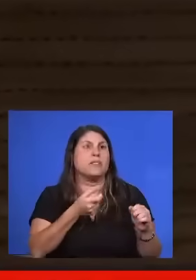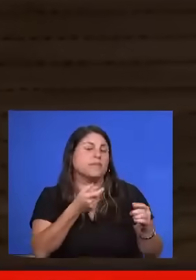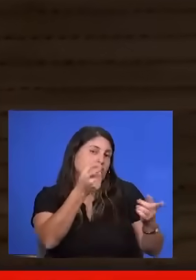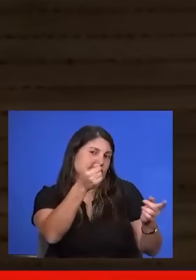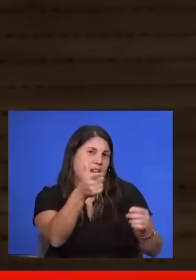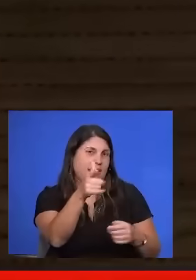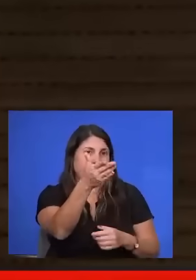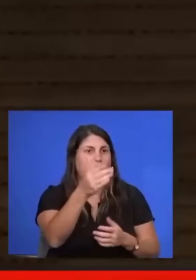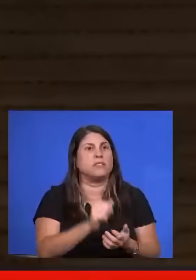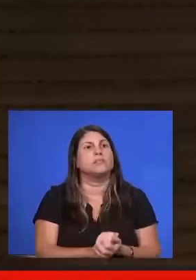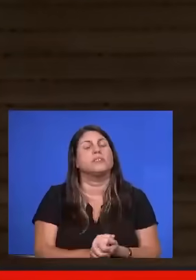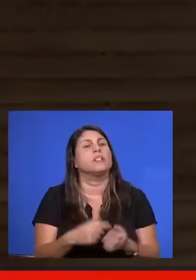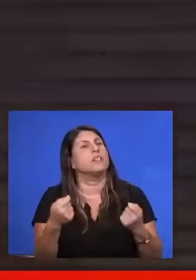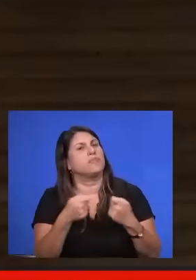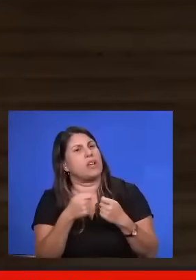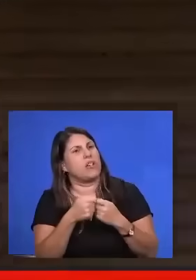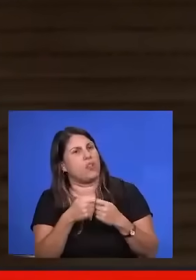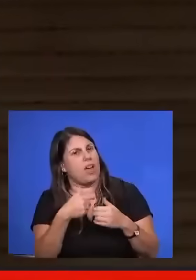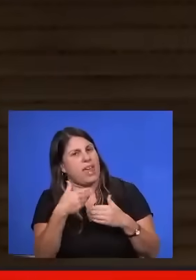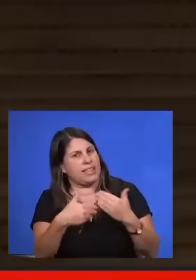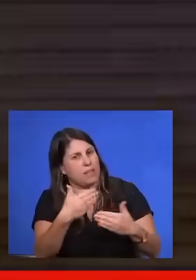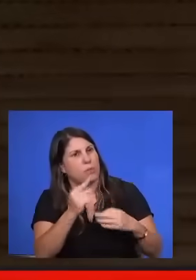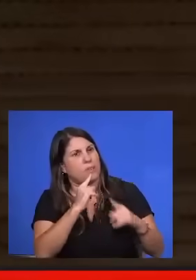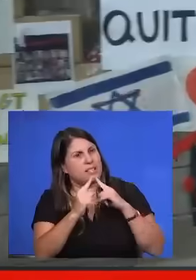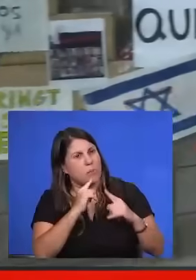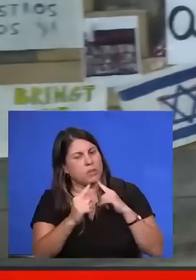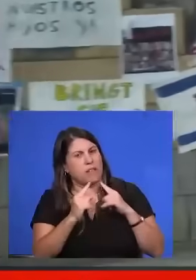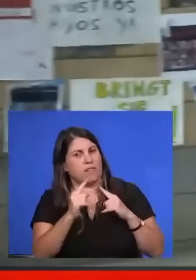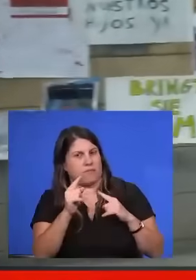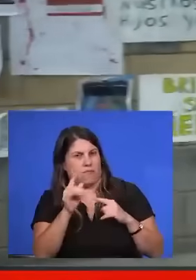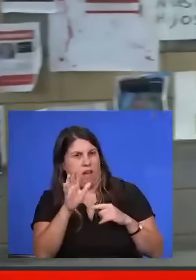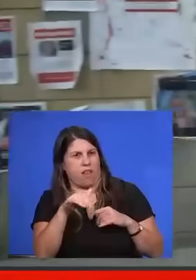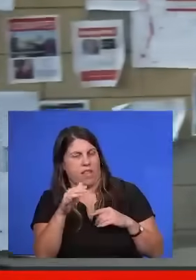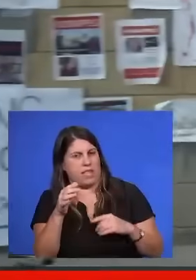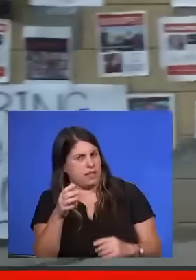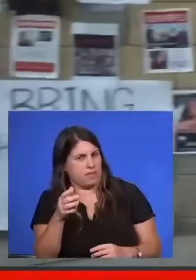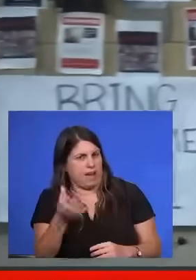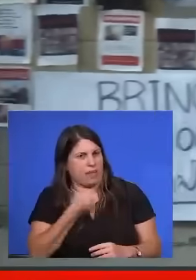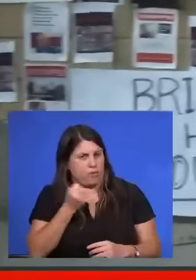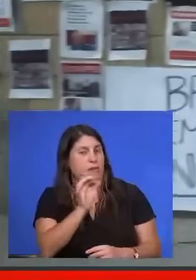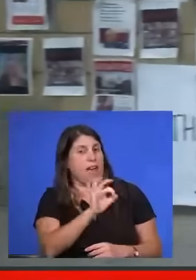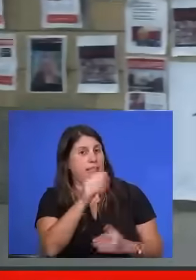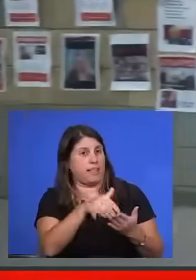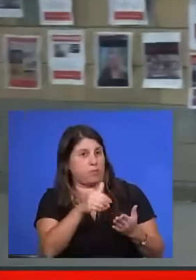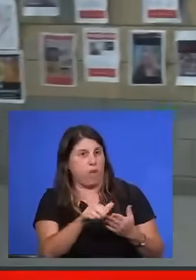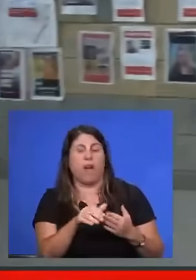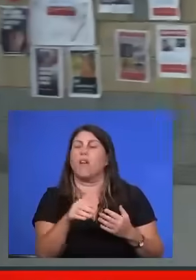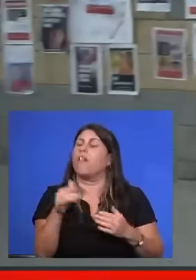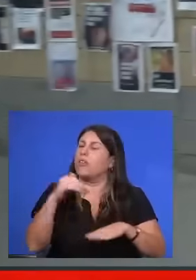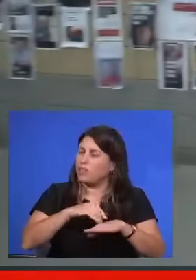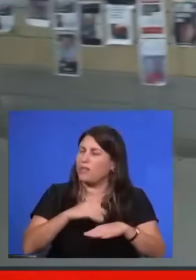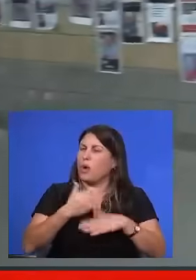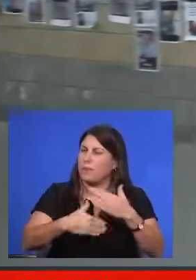progress on the hostages negotiation, it's still ongoing. ברקע הדיווחים על התקדמות במסע ומתן לשחרור